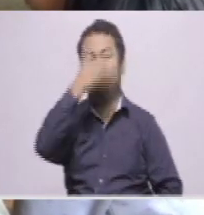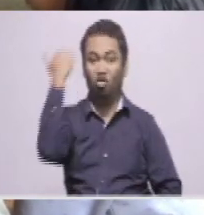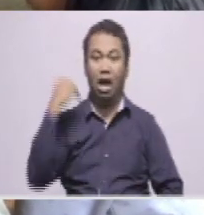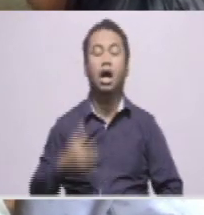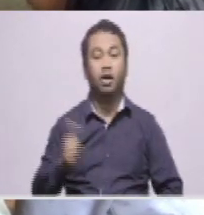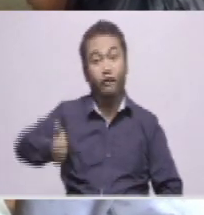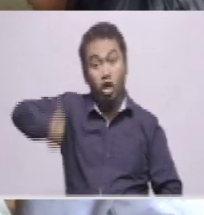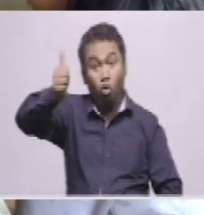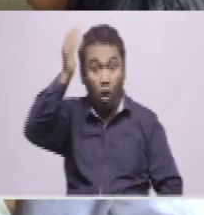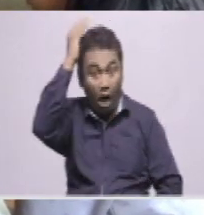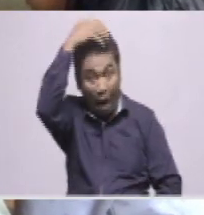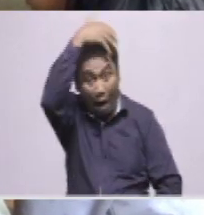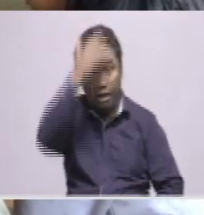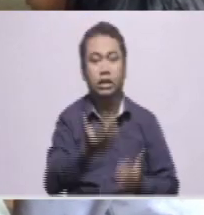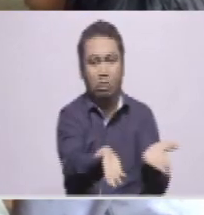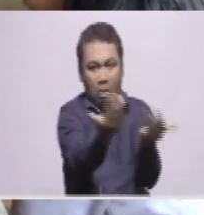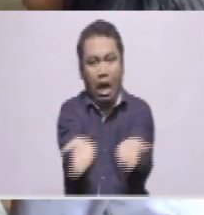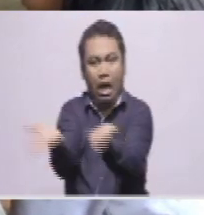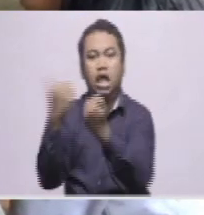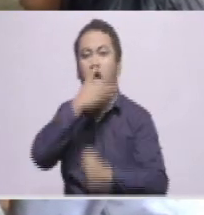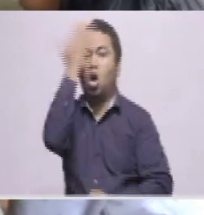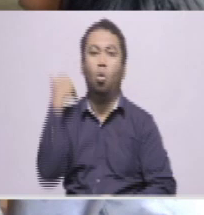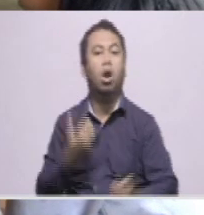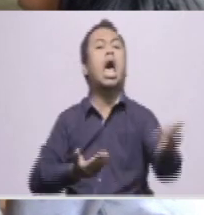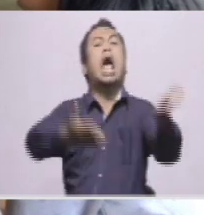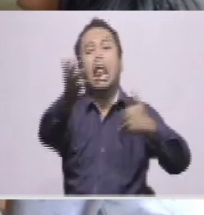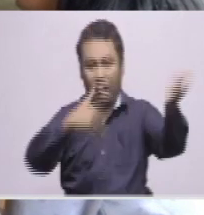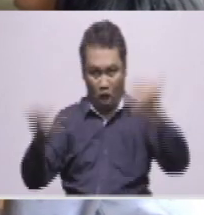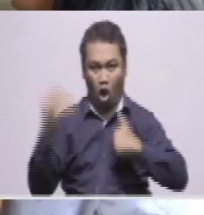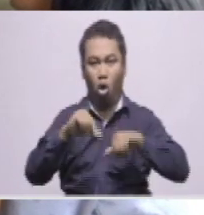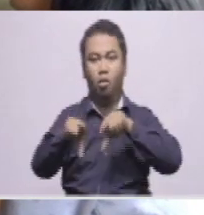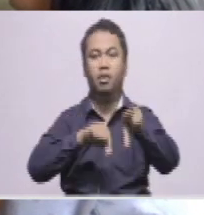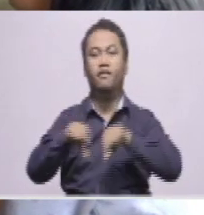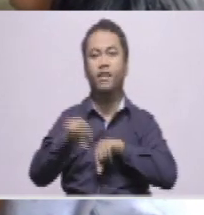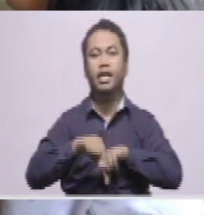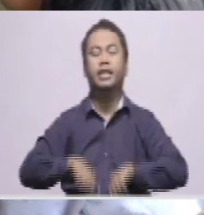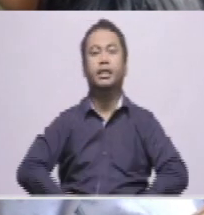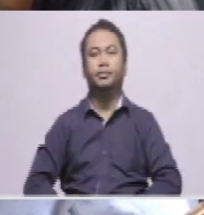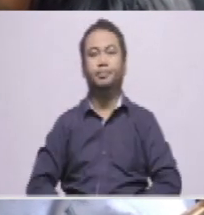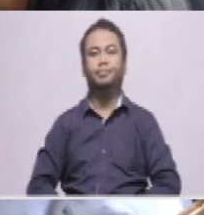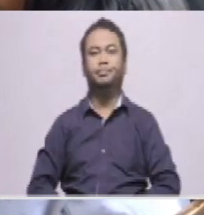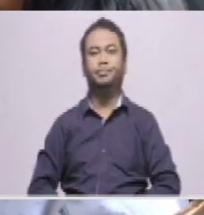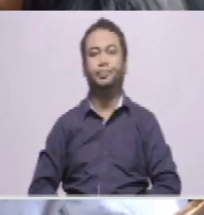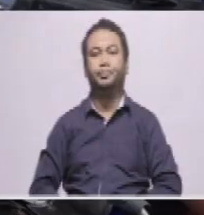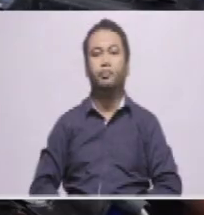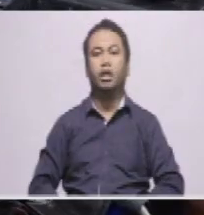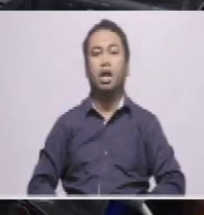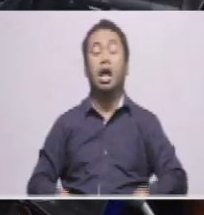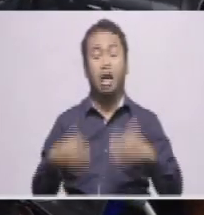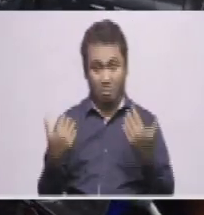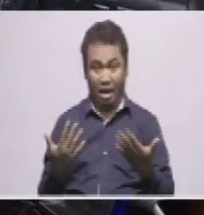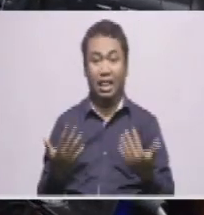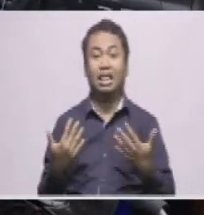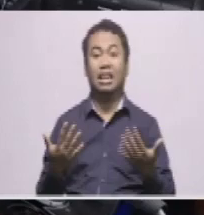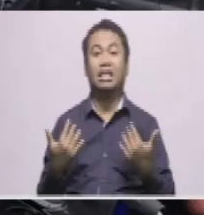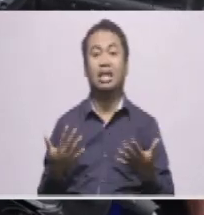fanentanana ho an'ireo mpifidy manirana ny nosy ny filoham-pirenena ny manoloana izany toejavatra izany matetika isika